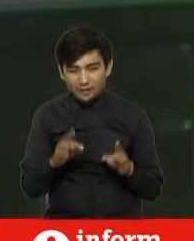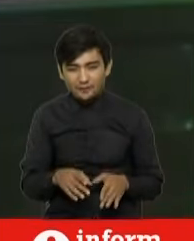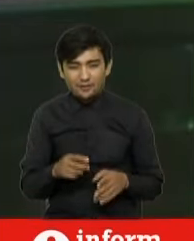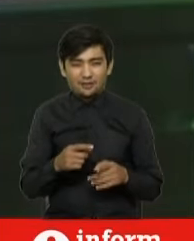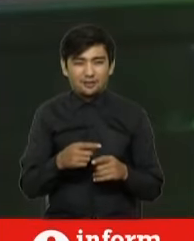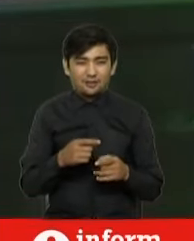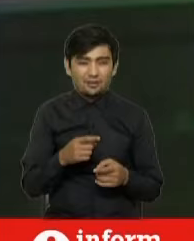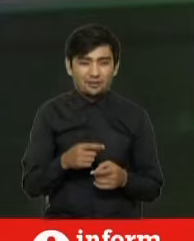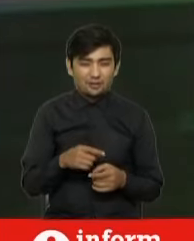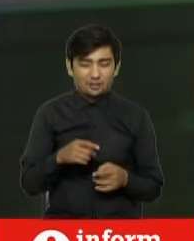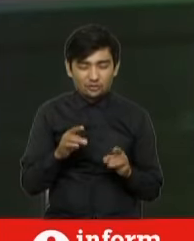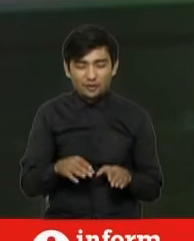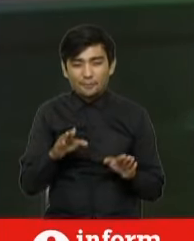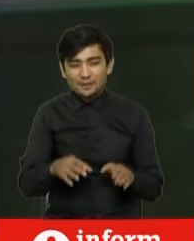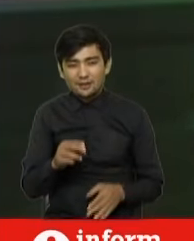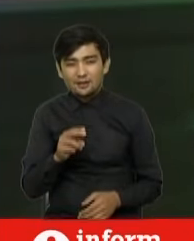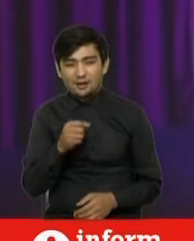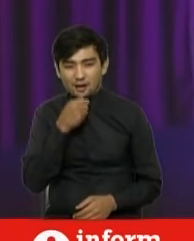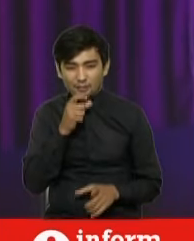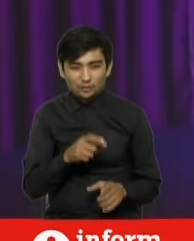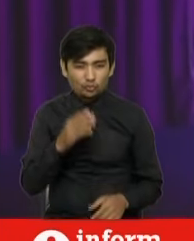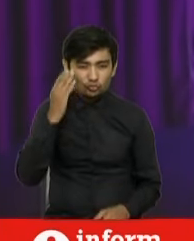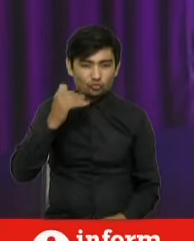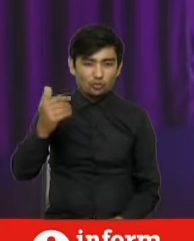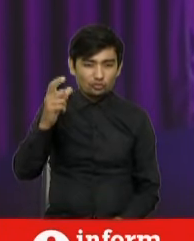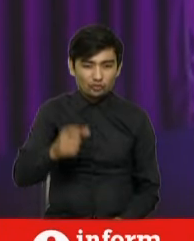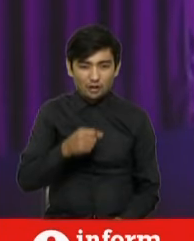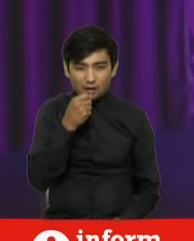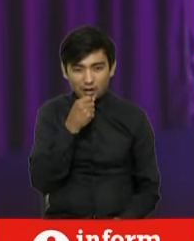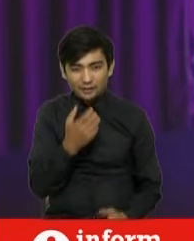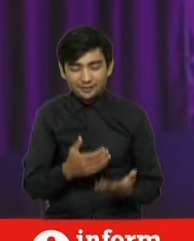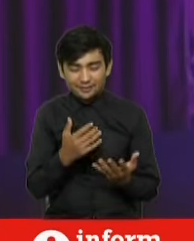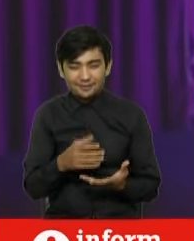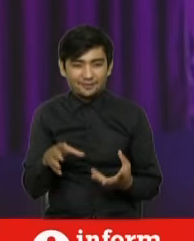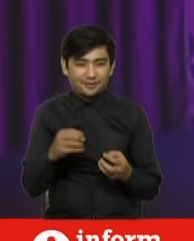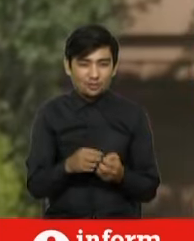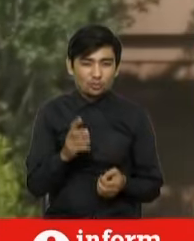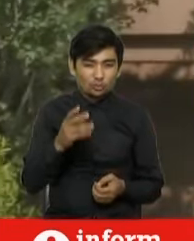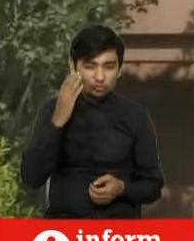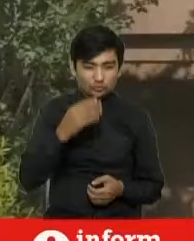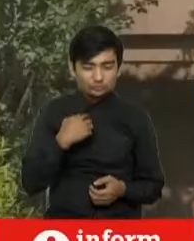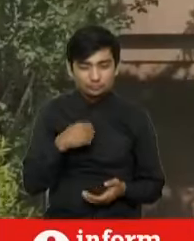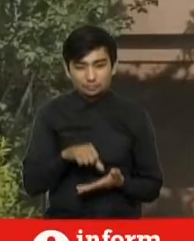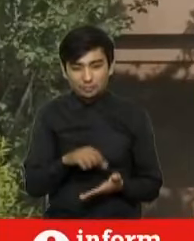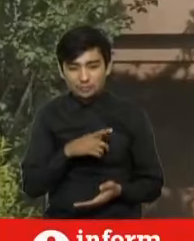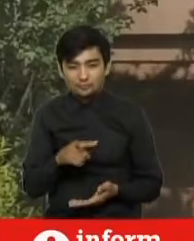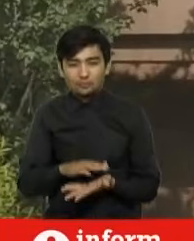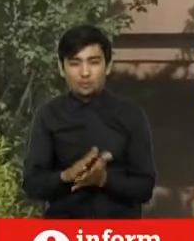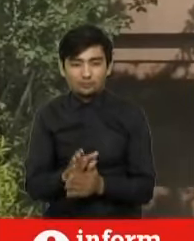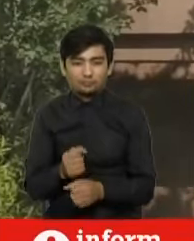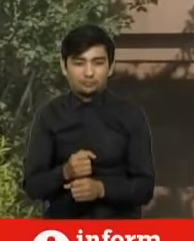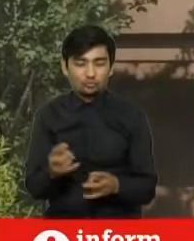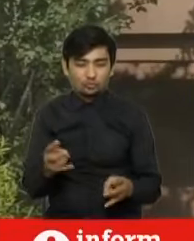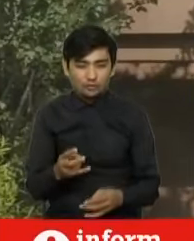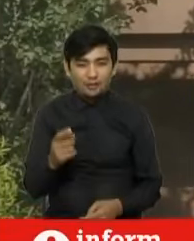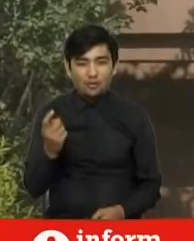белгілі бір автордың туындысын шырқайтын болса, міндетті түрде ұжымдық ұйымдармен шарт жасасуы тиіс. Шартқа сәйкес шығарма иесіне